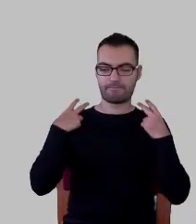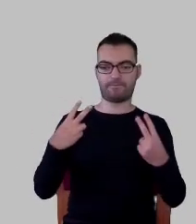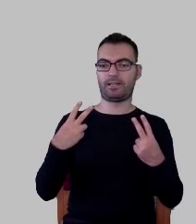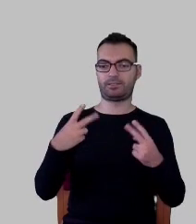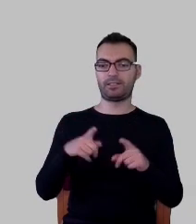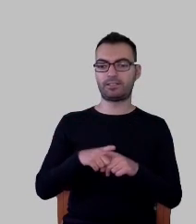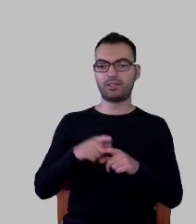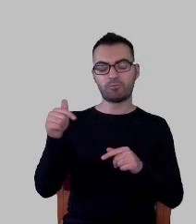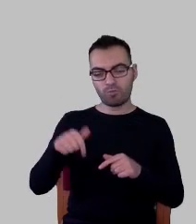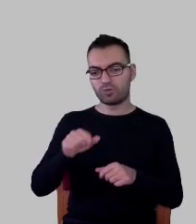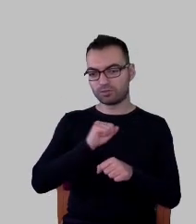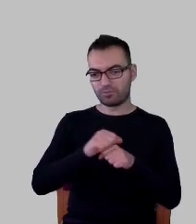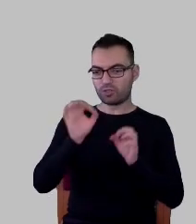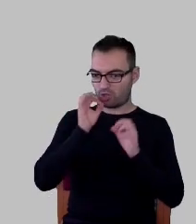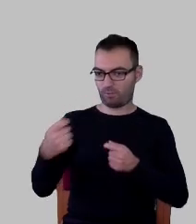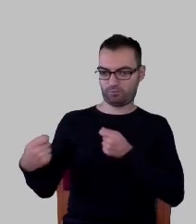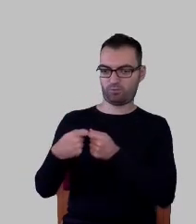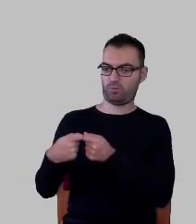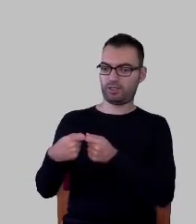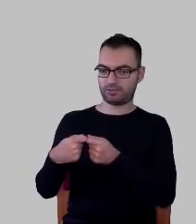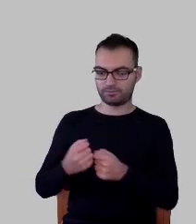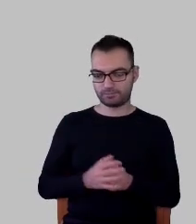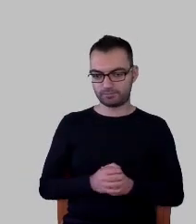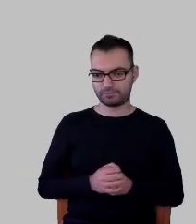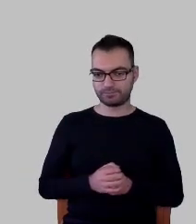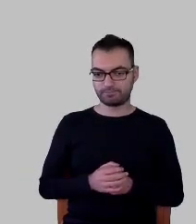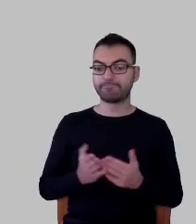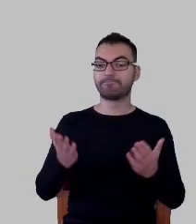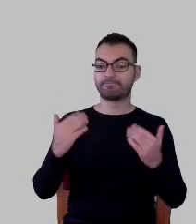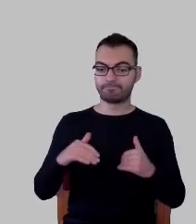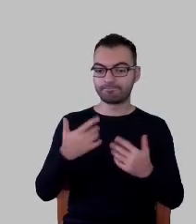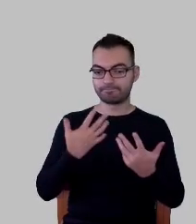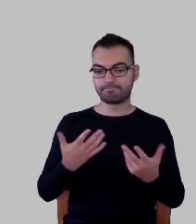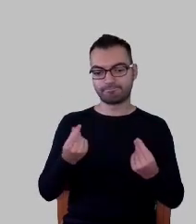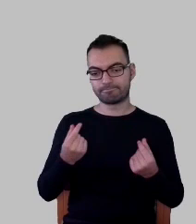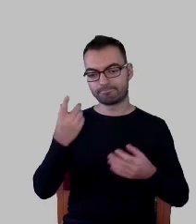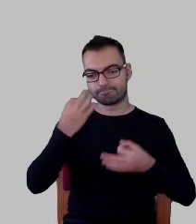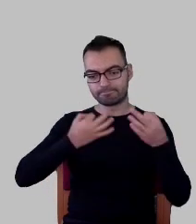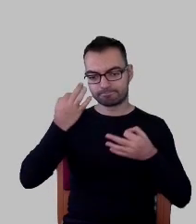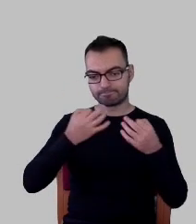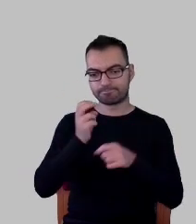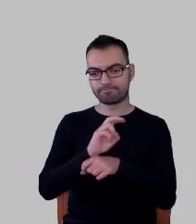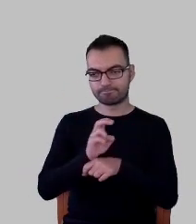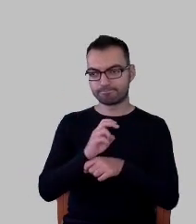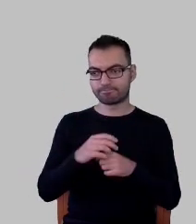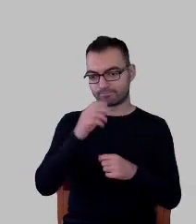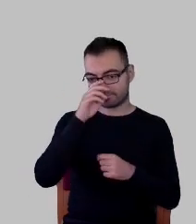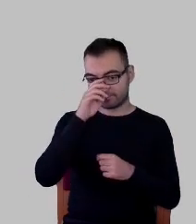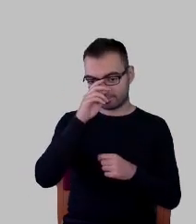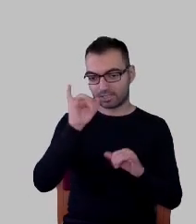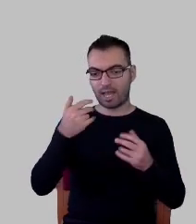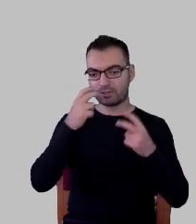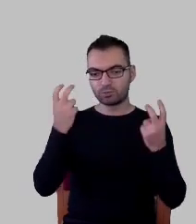jest pozyskanie ich do tej współpracy. Wreszcie chciałabym, żebyśmy się zastanowili chwilę nad tym, jak